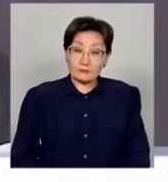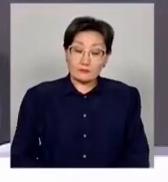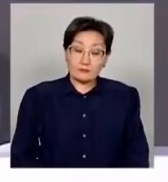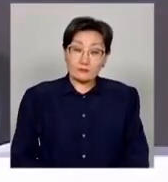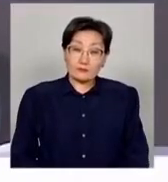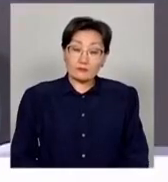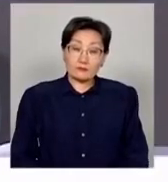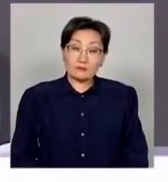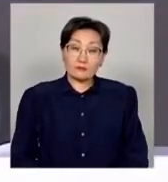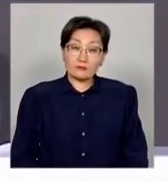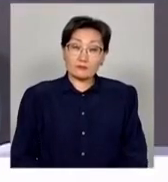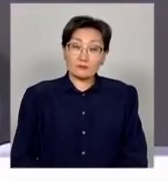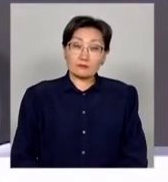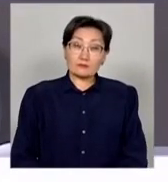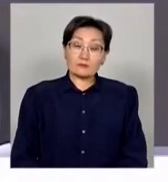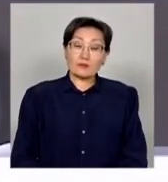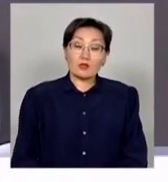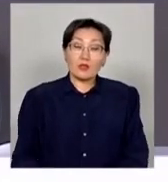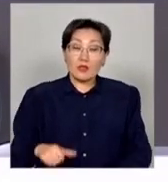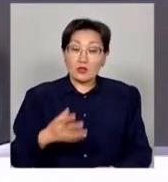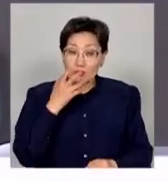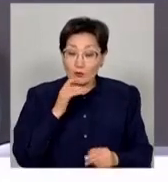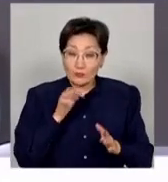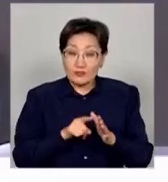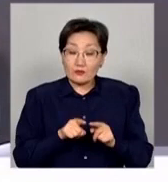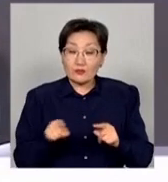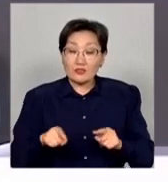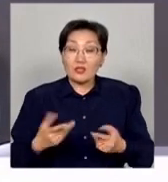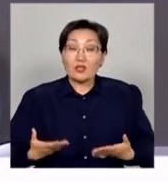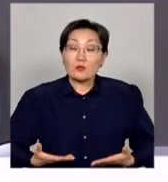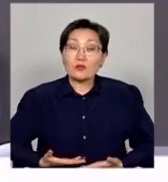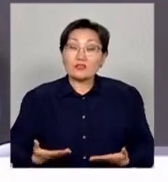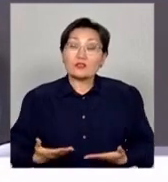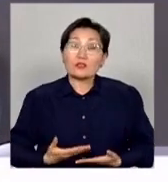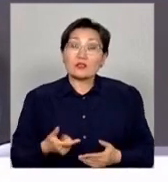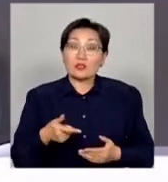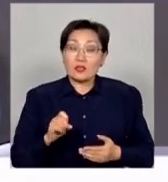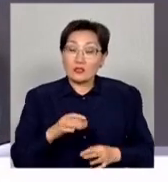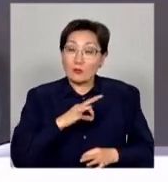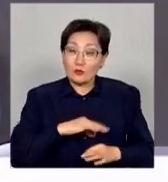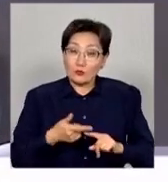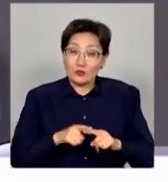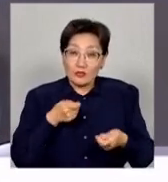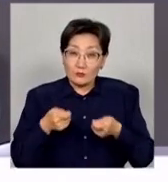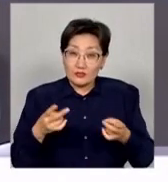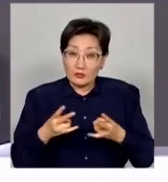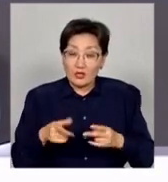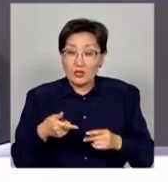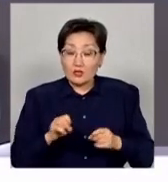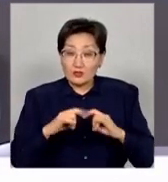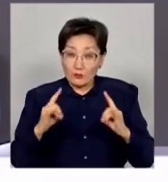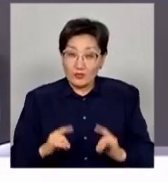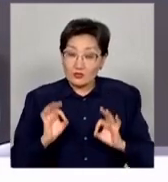В результате утечки газа пропан. Жылу беру кезеңінде тұрмыстық газды пайдаланарда өте сақ болу қажет. Тұрғындар газ балонын